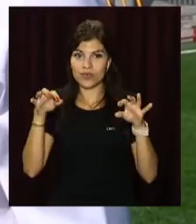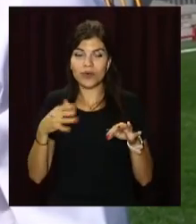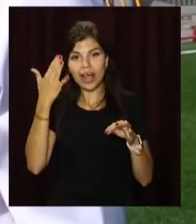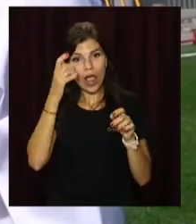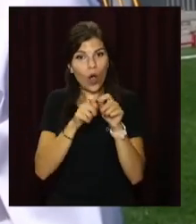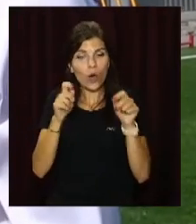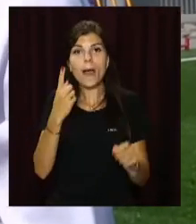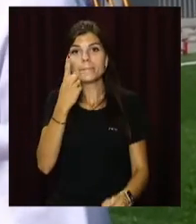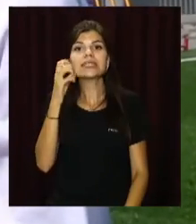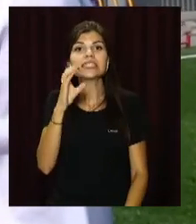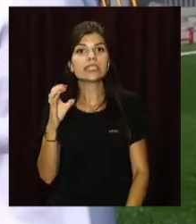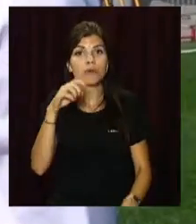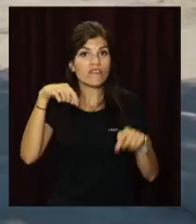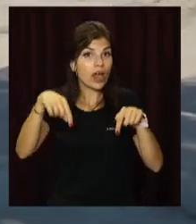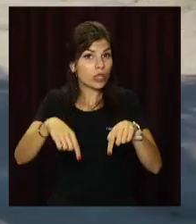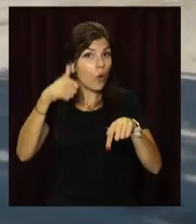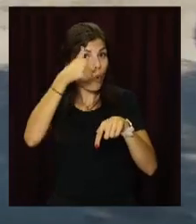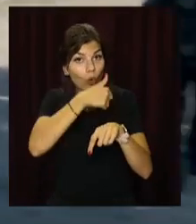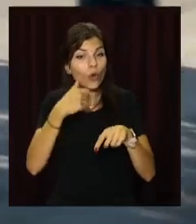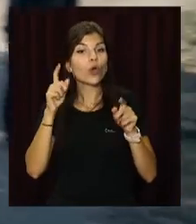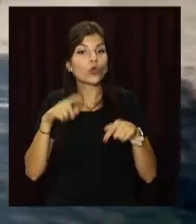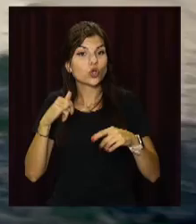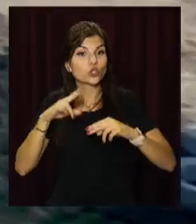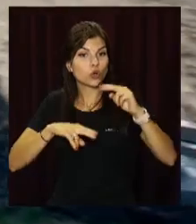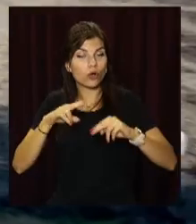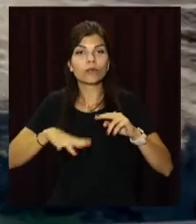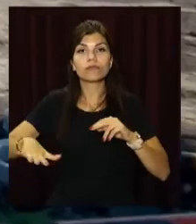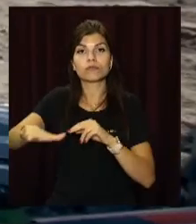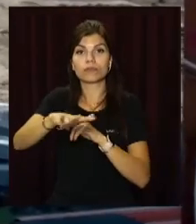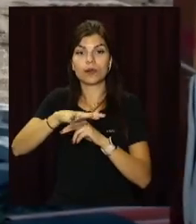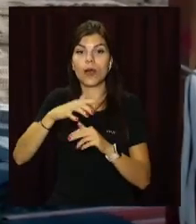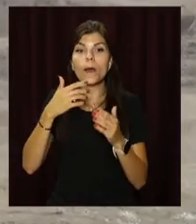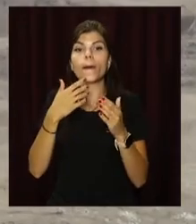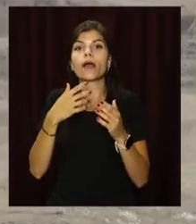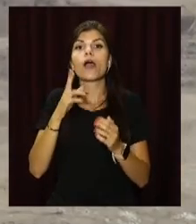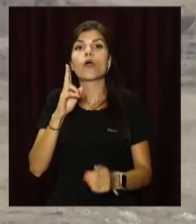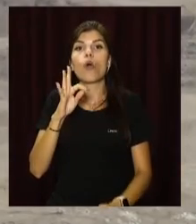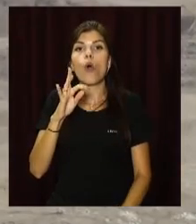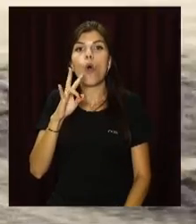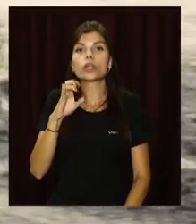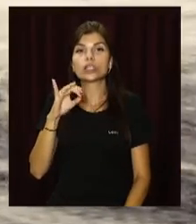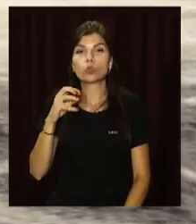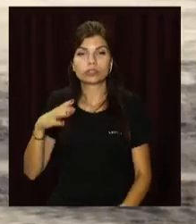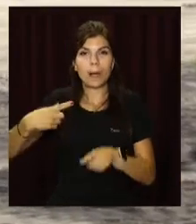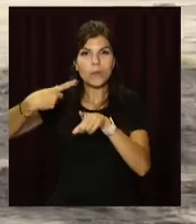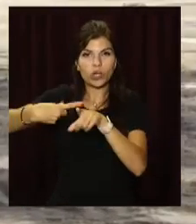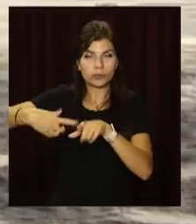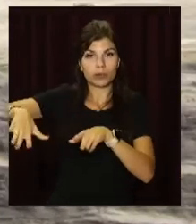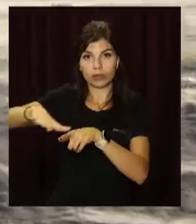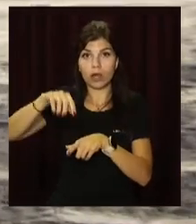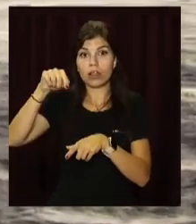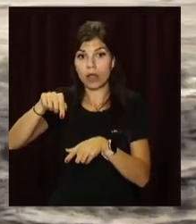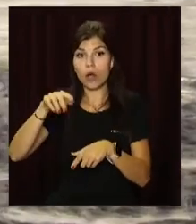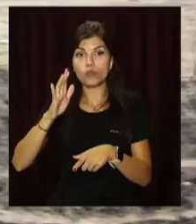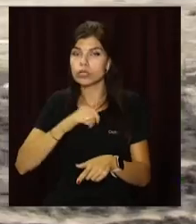відкрити 1 сентября цього року. Также ведется строительство комплекса по проспекту Конституции на соцгороде. Это тот